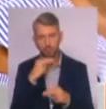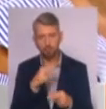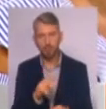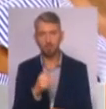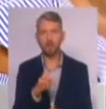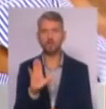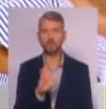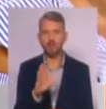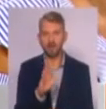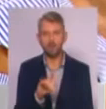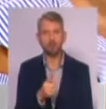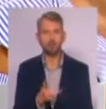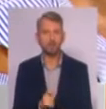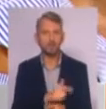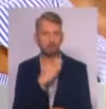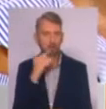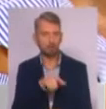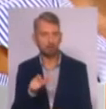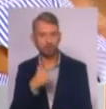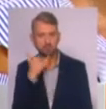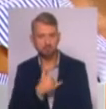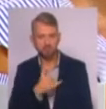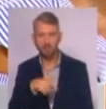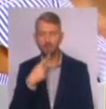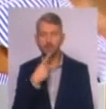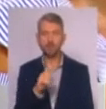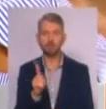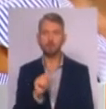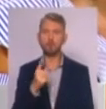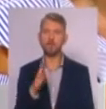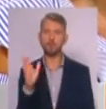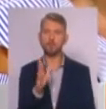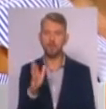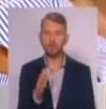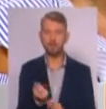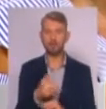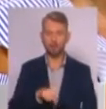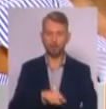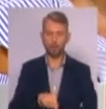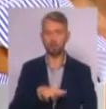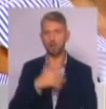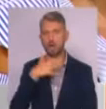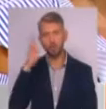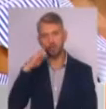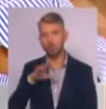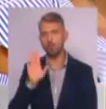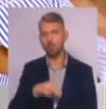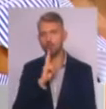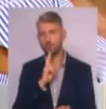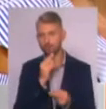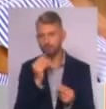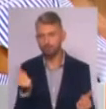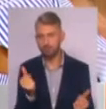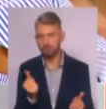1 вересня чомусь дуже багато людей телефонують нам і говорять про те, що от 1 вересня кілька годин була гаряча вода, а потім знову зникла. Ну,